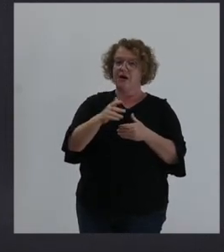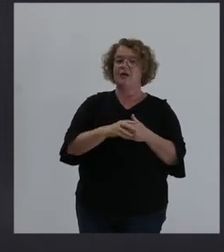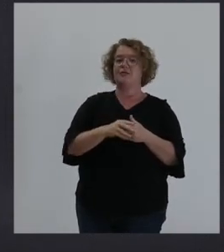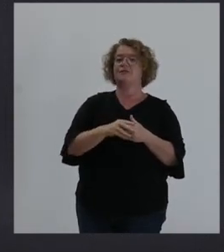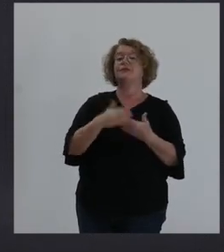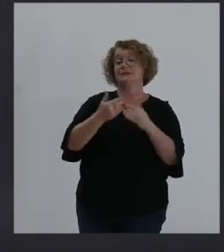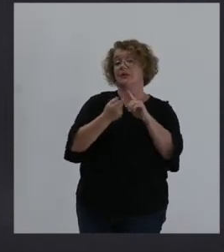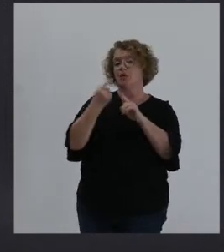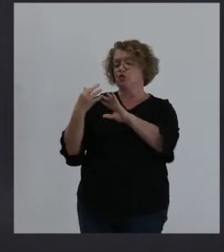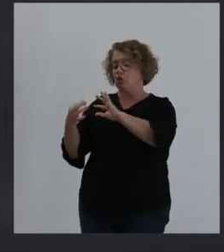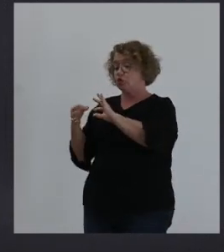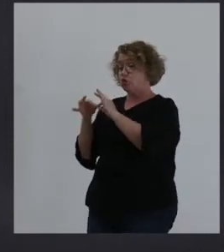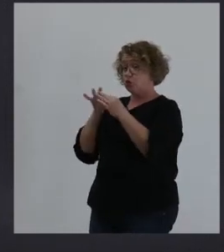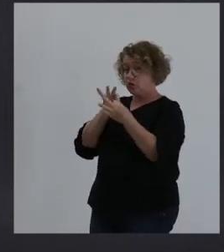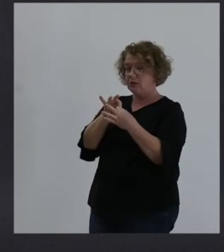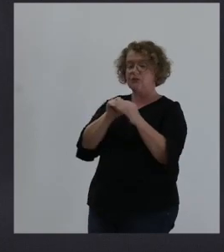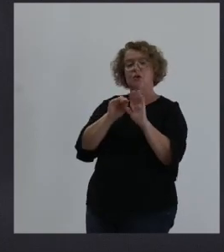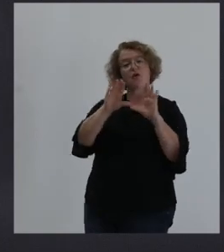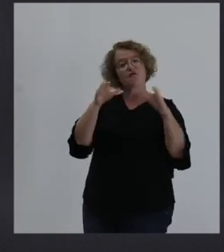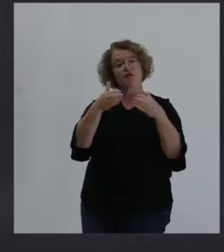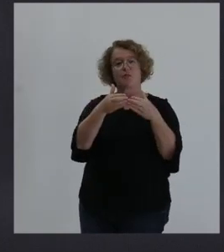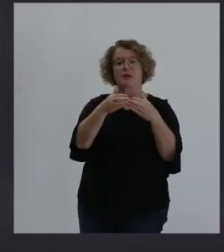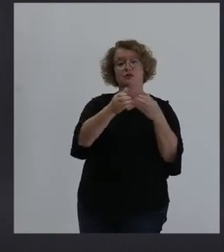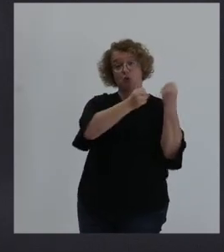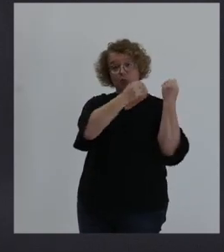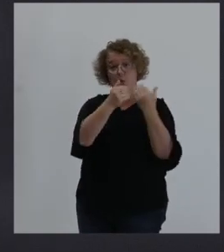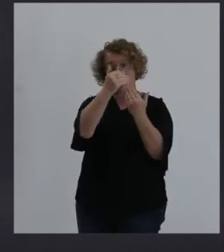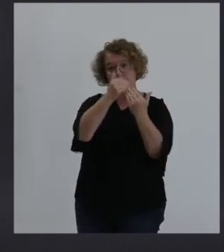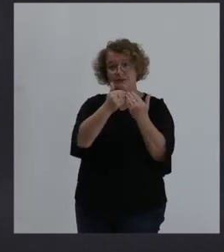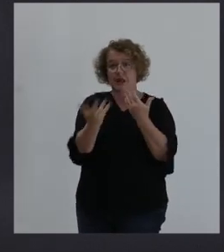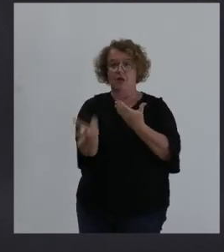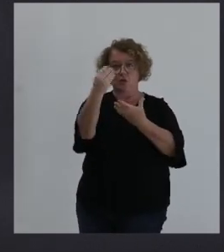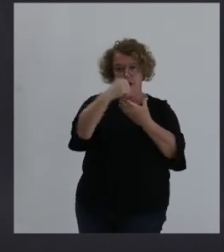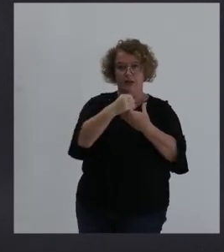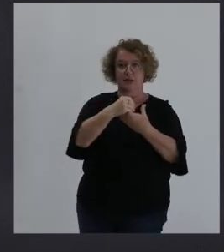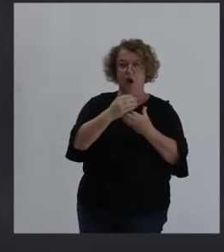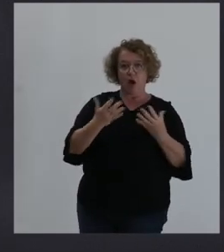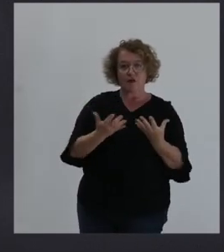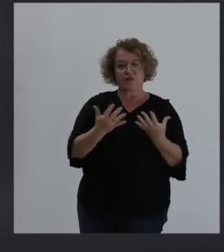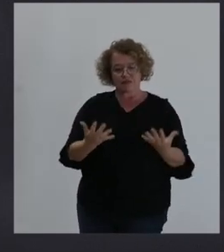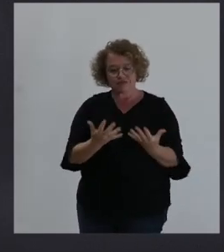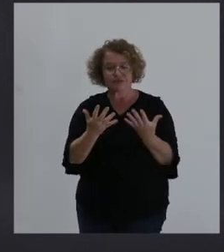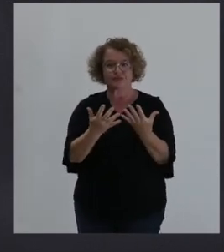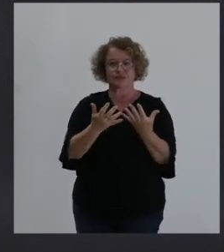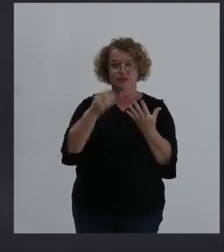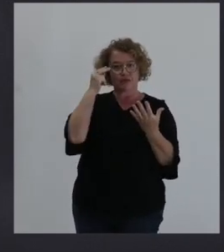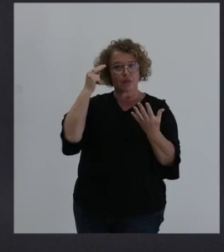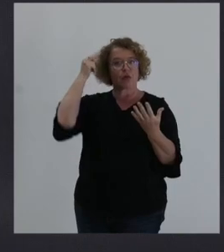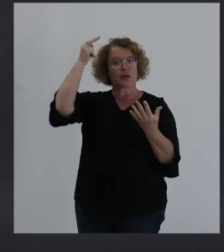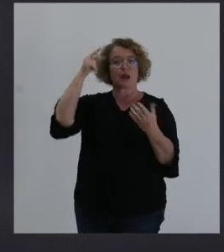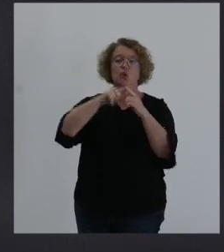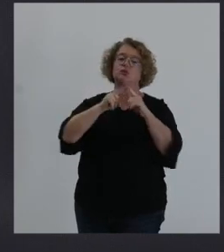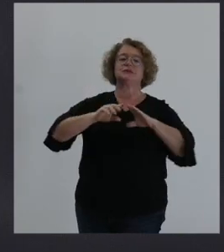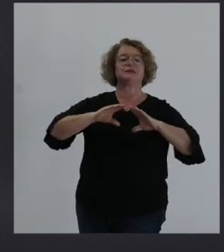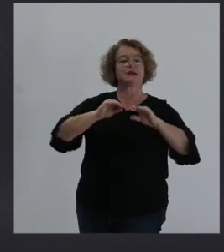d'élaborer ensemble la future offre de formation. Nous la souhaitons stimulante et ambitieuse, mais aussi réaliste et